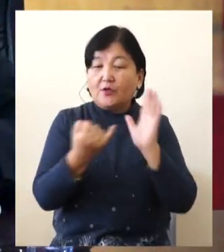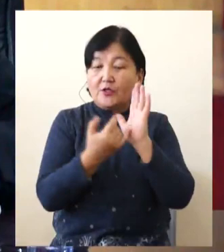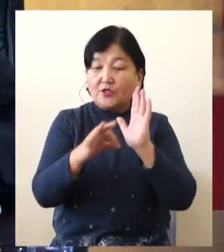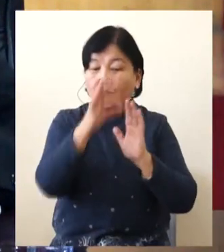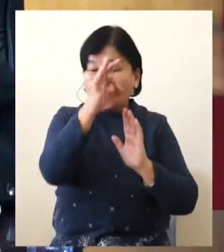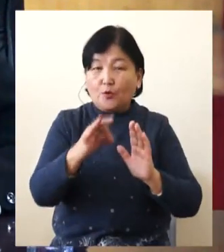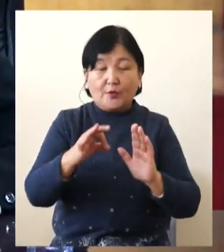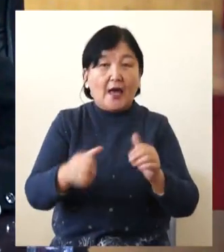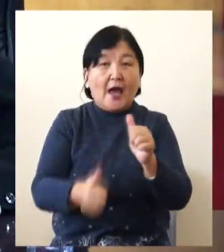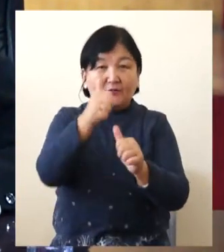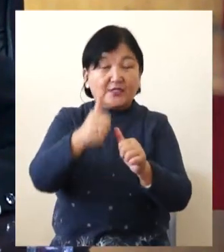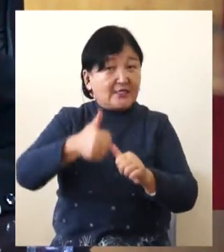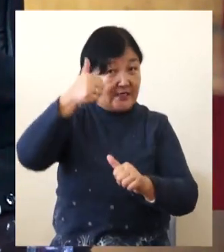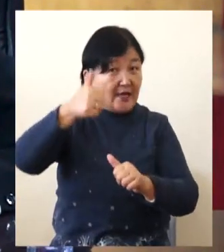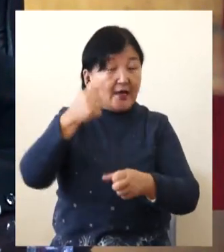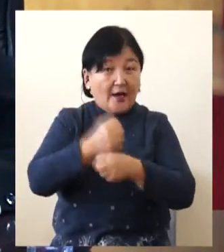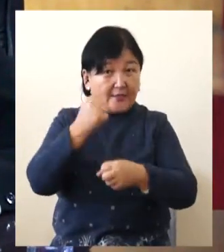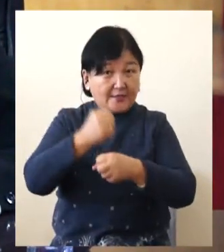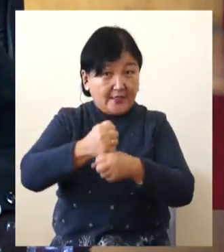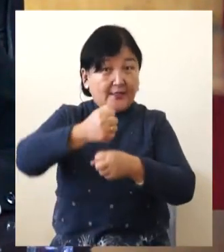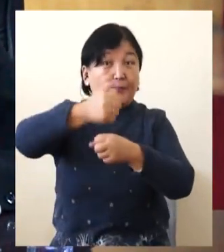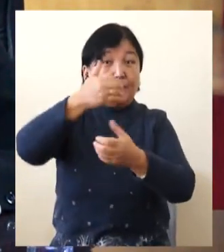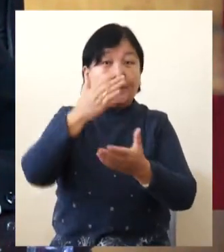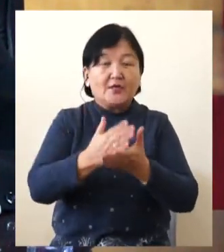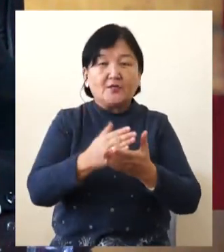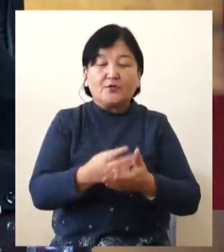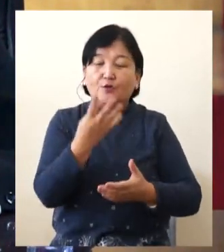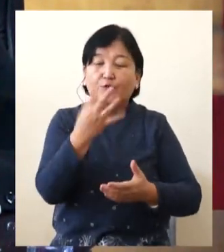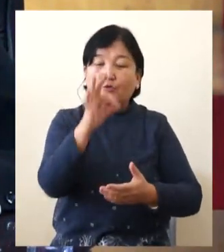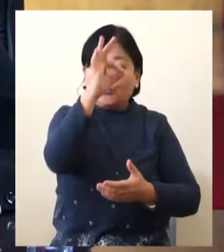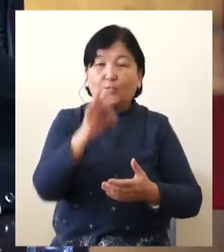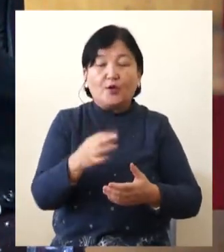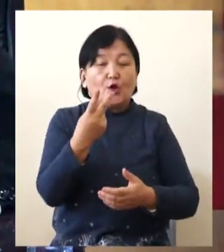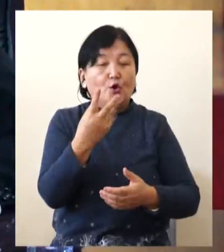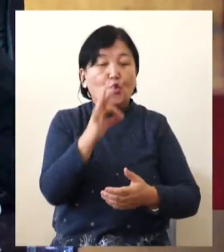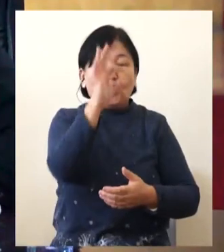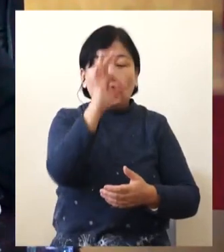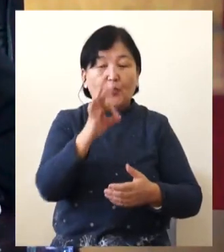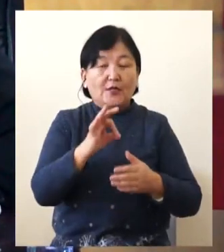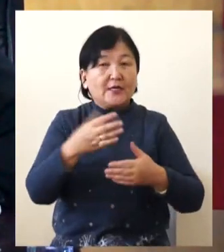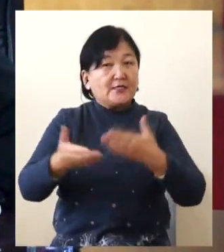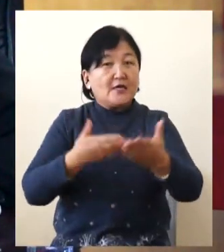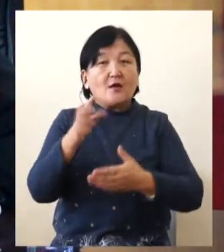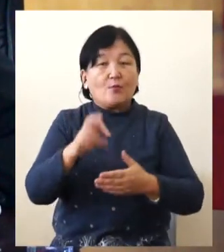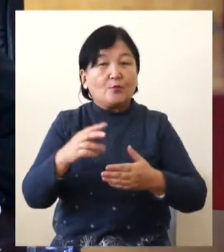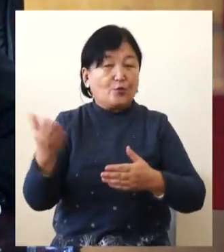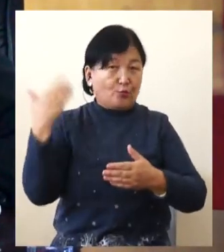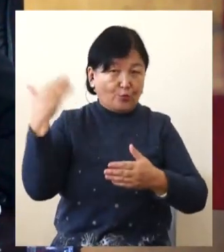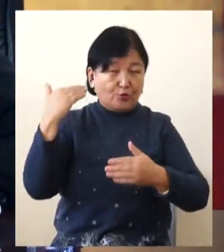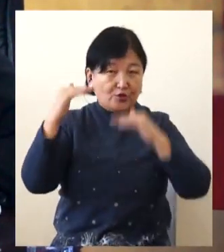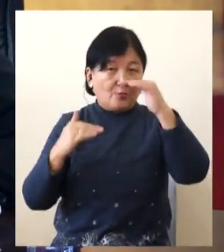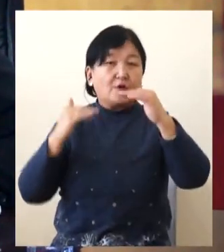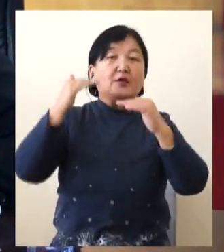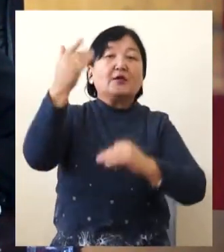амжилттай сайн яваад ирж байгаа юм л да. Тэгээд тэрийг дараа нь тэр 40%-ийн 20-ын зарахад түрүүний 60%-аа хамаагүй илүү мөнгө олдог ийм